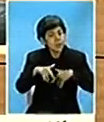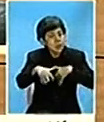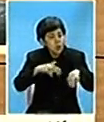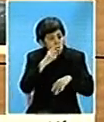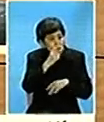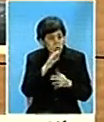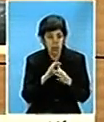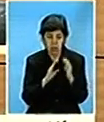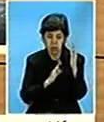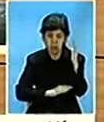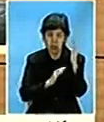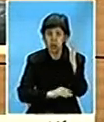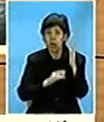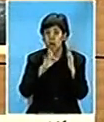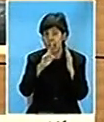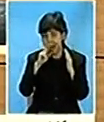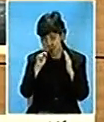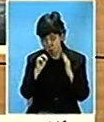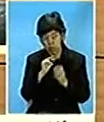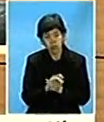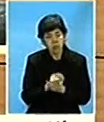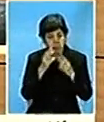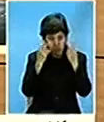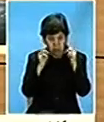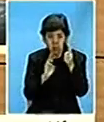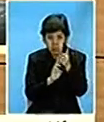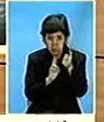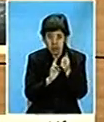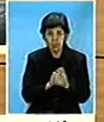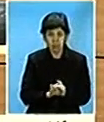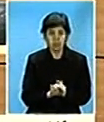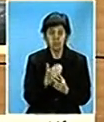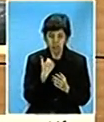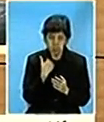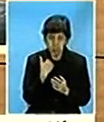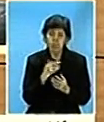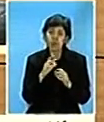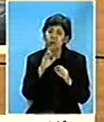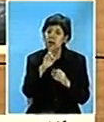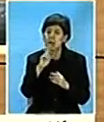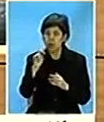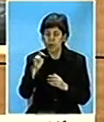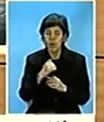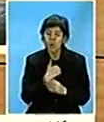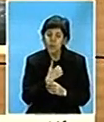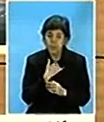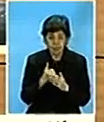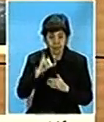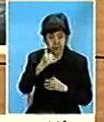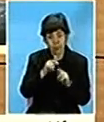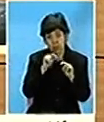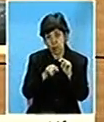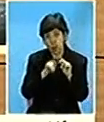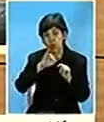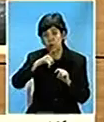จังหวัดระนองครับจังหวัดซึ่งท่านรองนายกมีนามสกุลท่วงท้ายอยู่ด้วยนะครับ จังหวัดระนองผมได้ไปที่ตำบลจบด